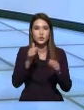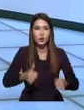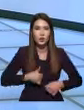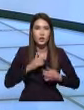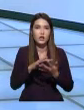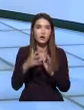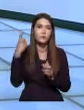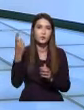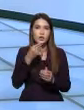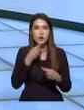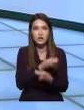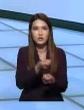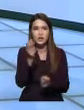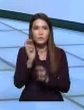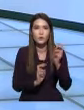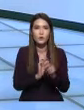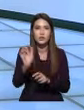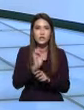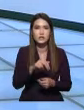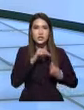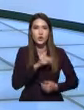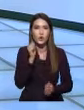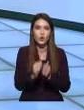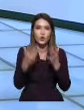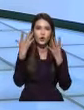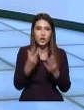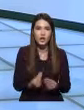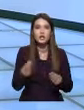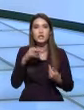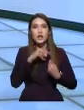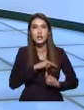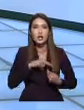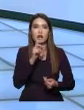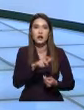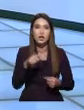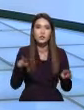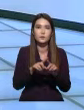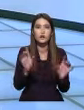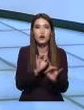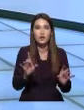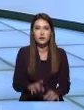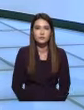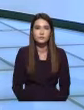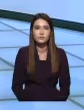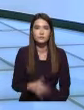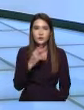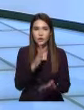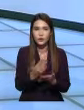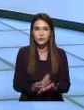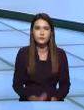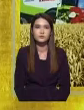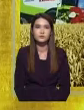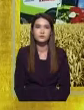Ауыл шаруашылығы, тамақ және өңдеу өнеркәсібі қызметкерлері күні қарсаңында еңбегі елеулі азаматтар туралы айтамыз. Тілшілерге сөз берейік.